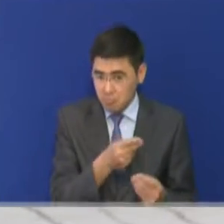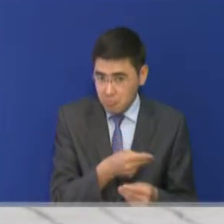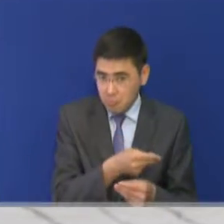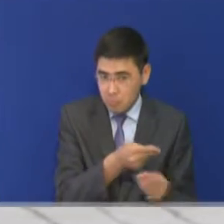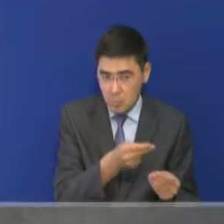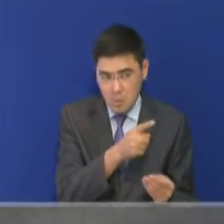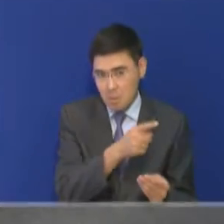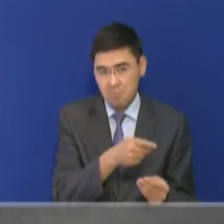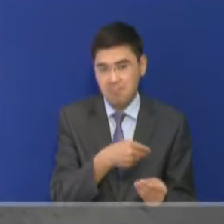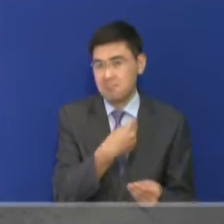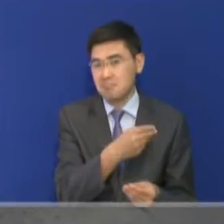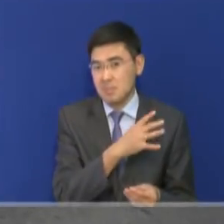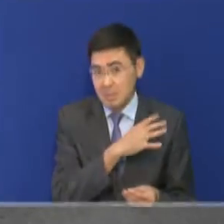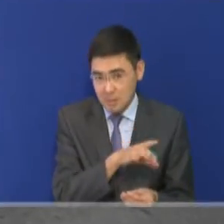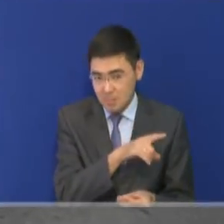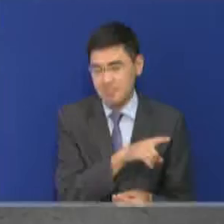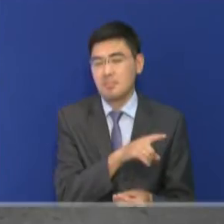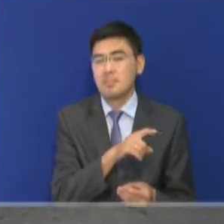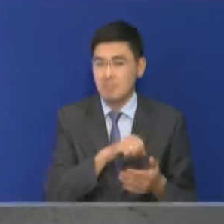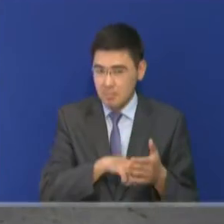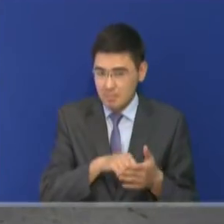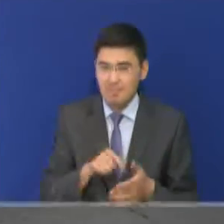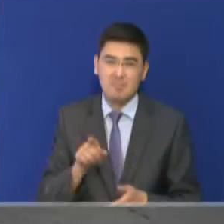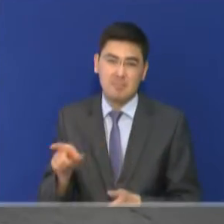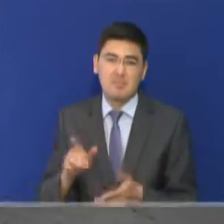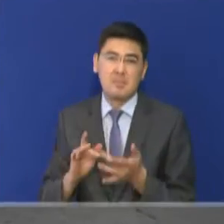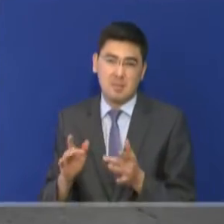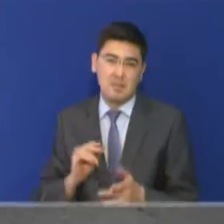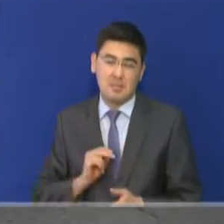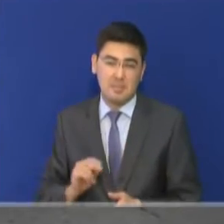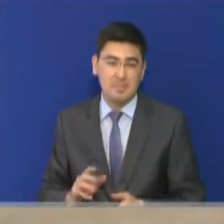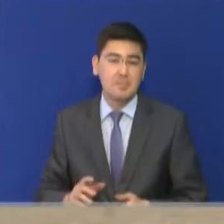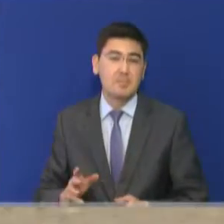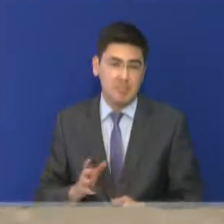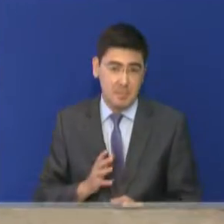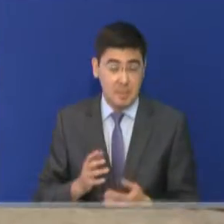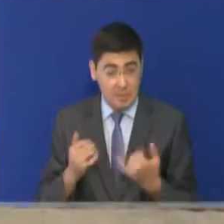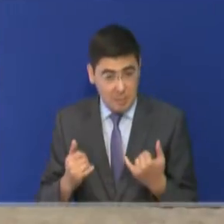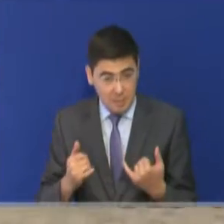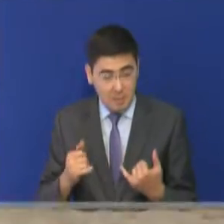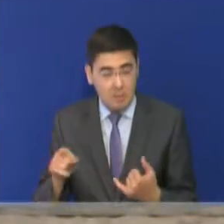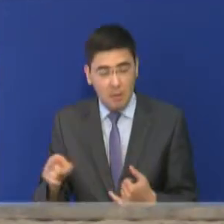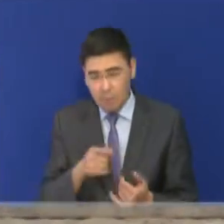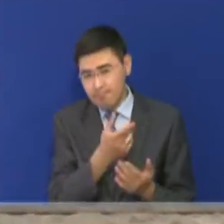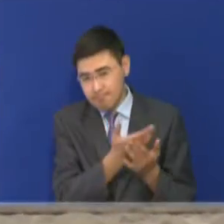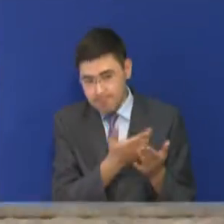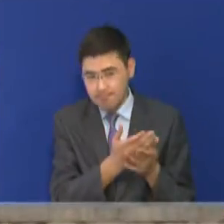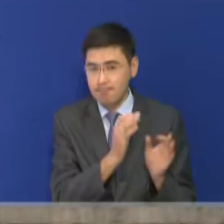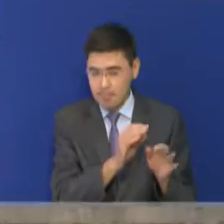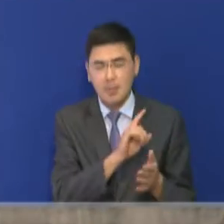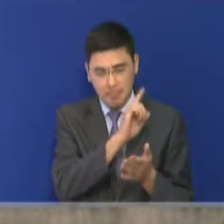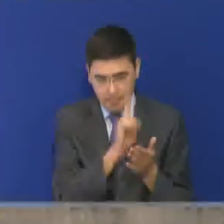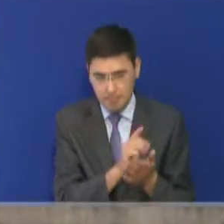пор не получили его. В настоящее время с каждым из них ведется разъяснительная работа. И, как заверили в отделе, положенное пособие